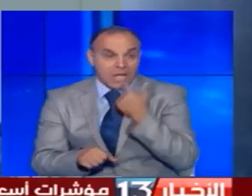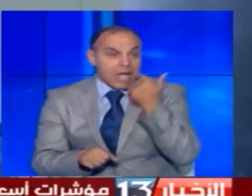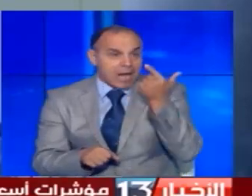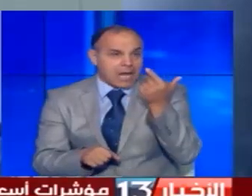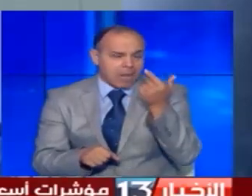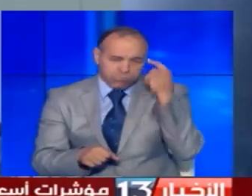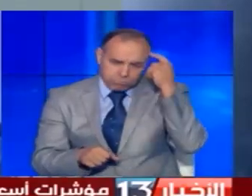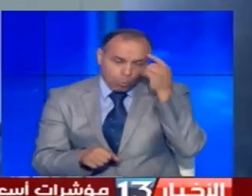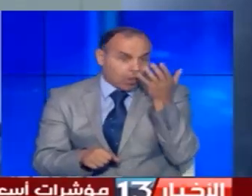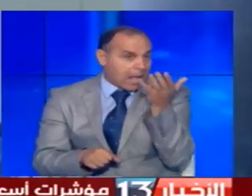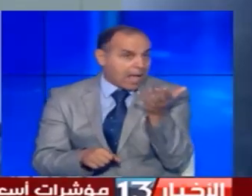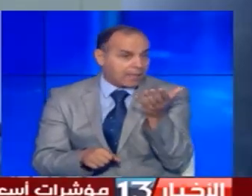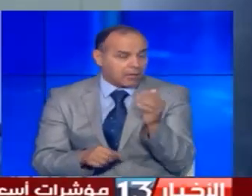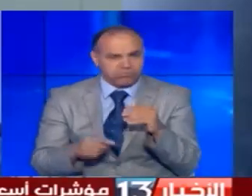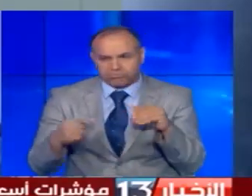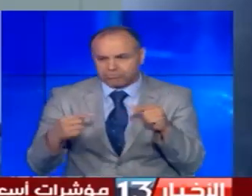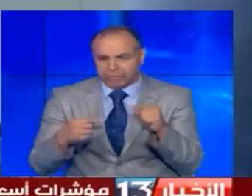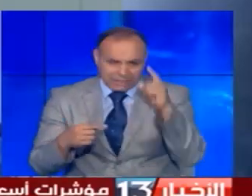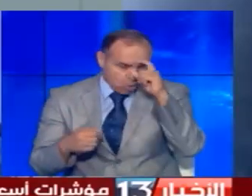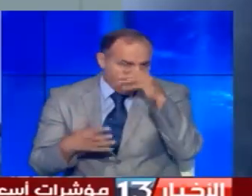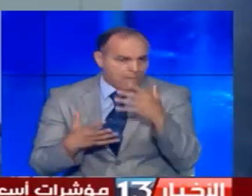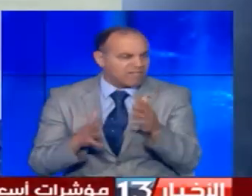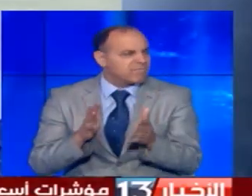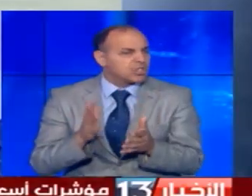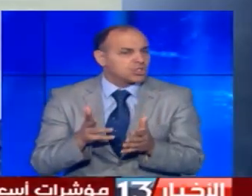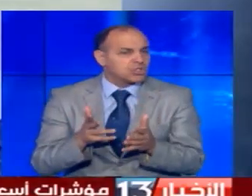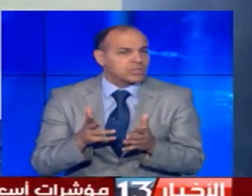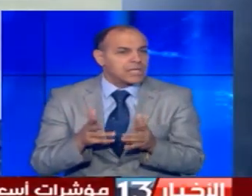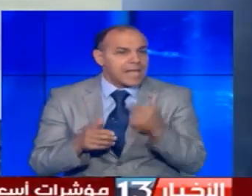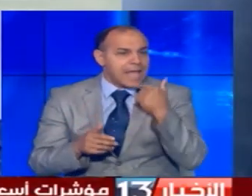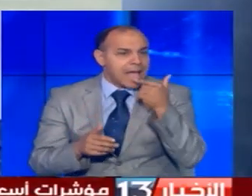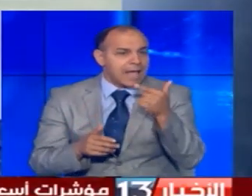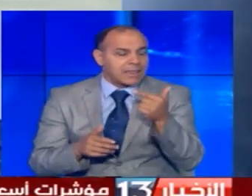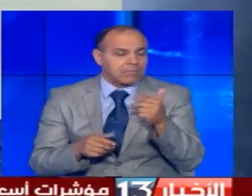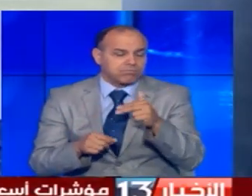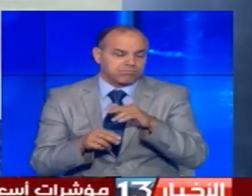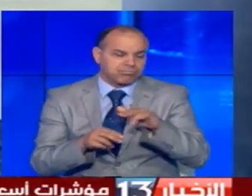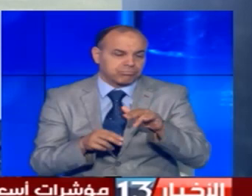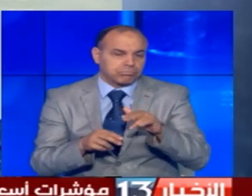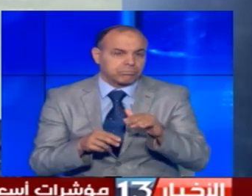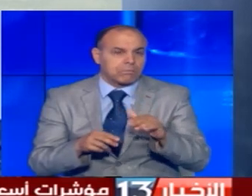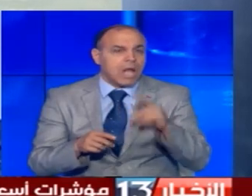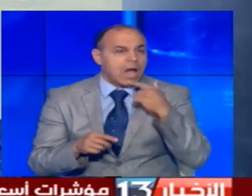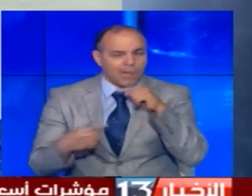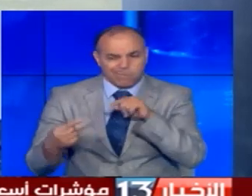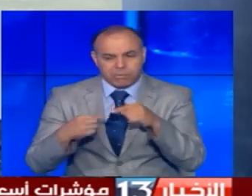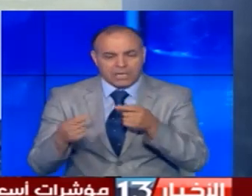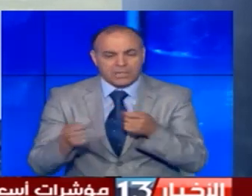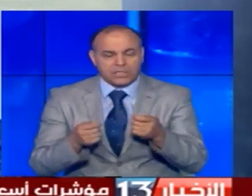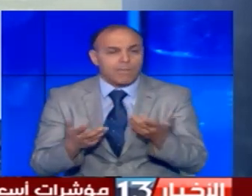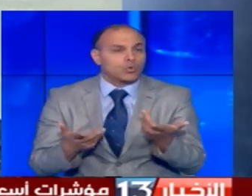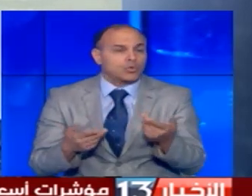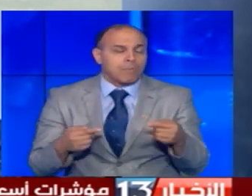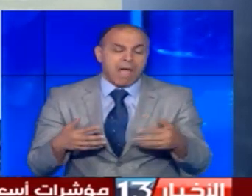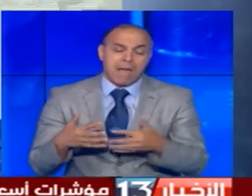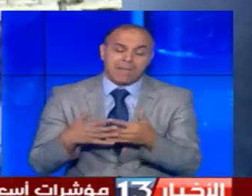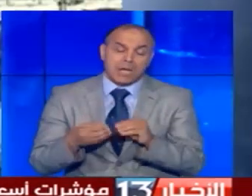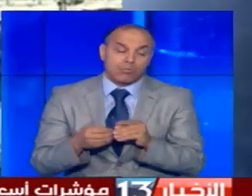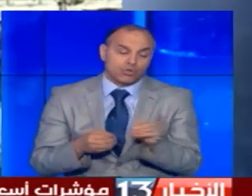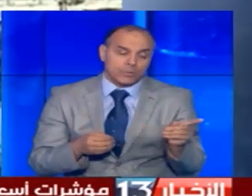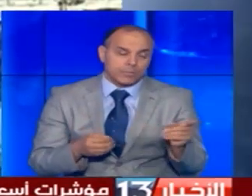الاعتقاد لانها ستواجه صعوبات في النصف الثاني منها مع اشتداد خلاف التجاري مع الولايات المتحده